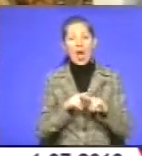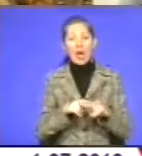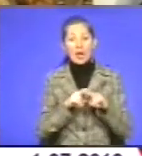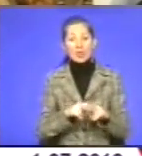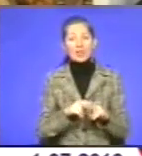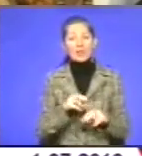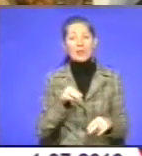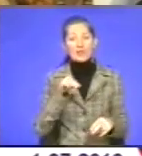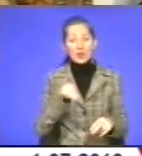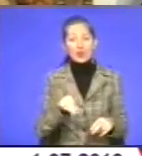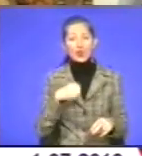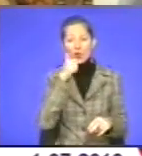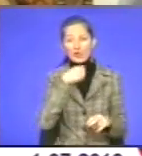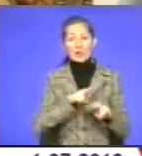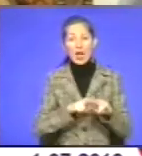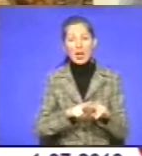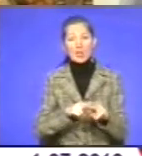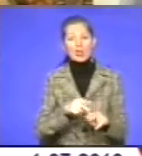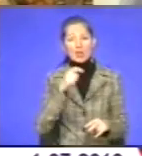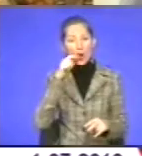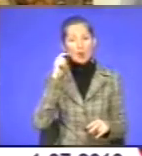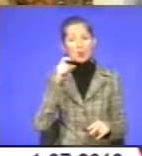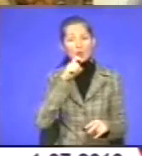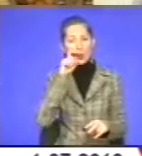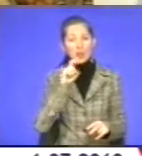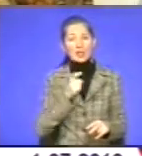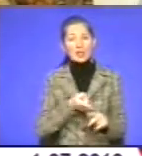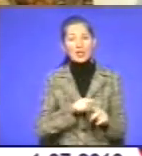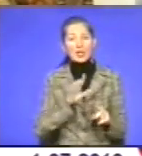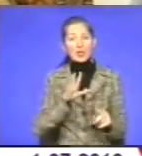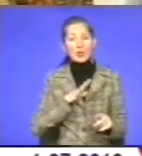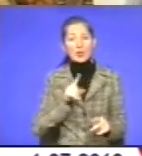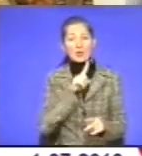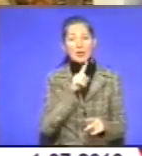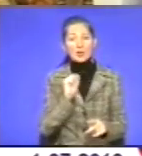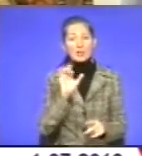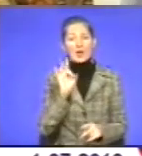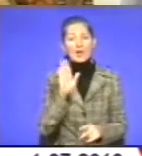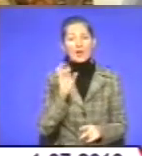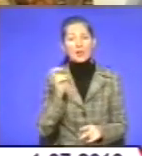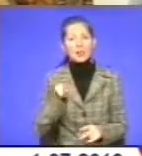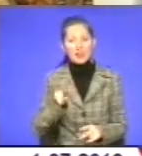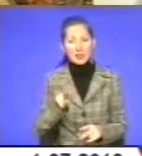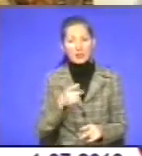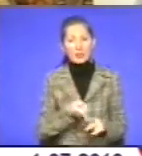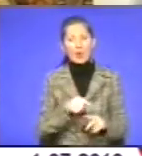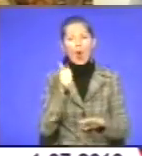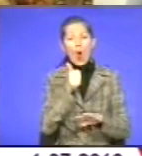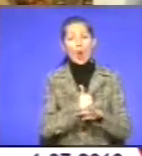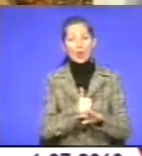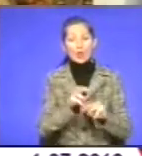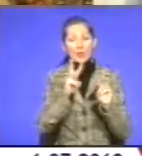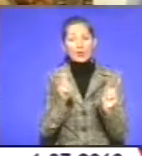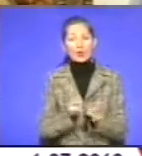тисячоліття хрещення Русі України, яке відбулося в Зарваниці, яку очолив святу